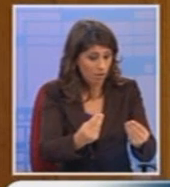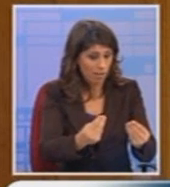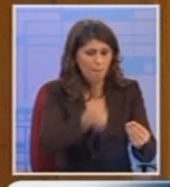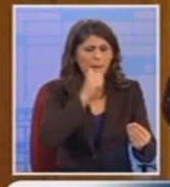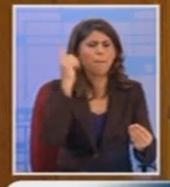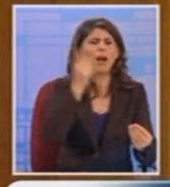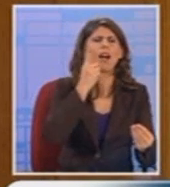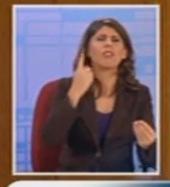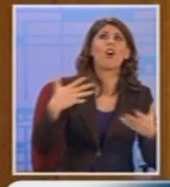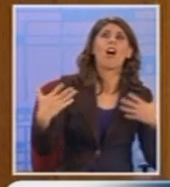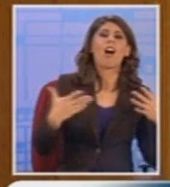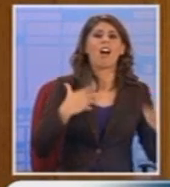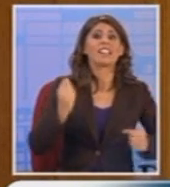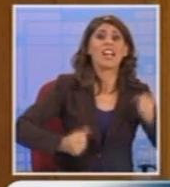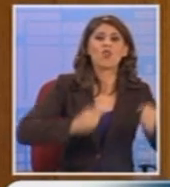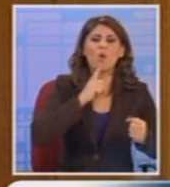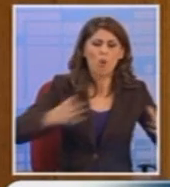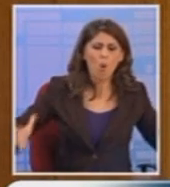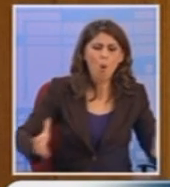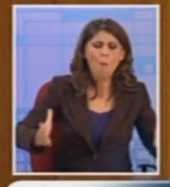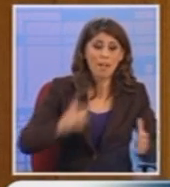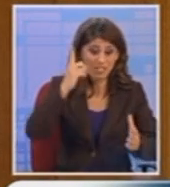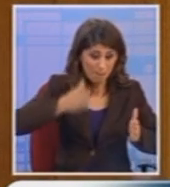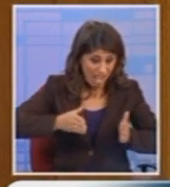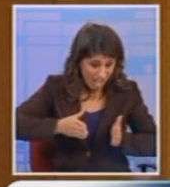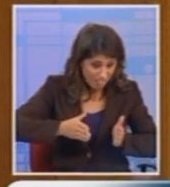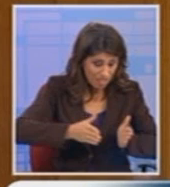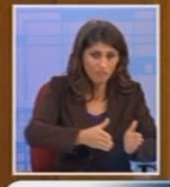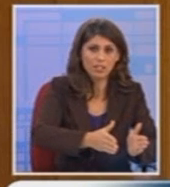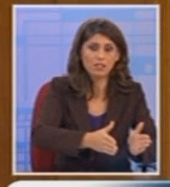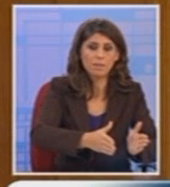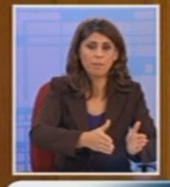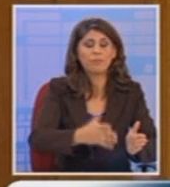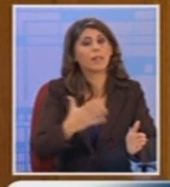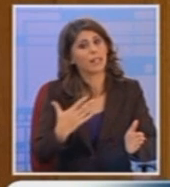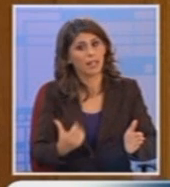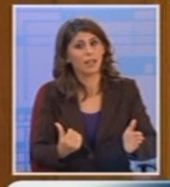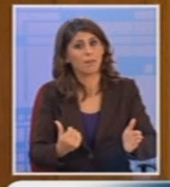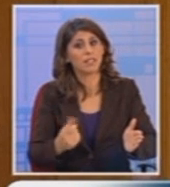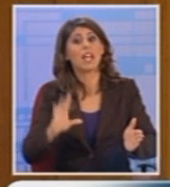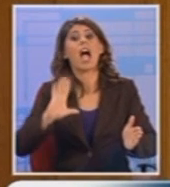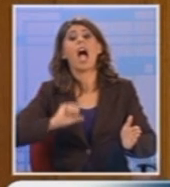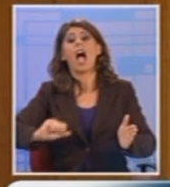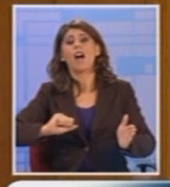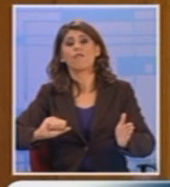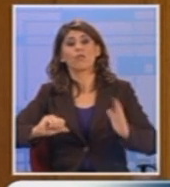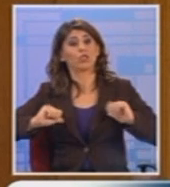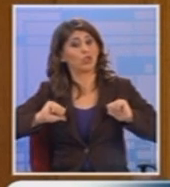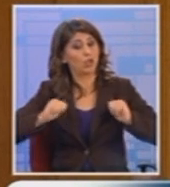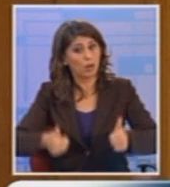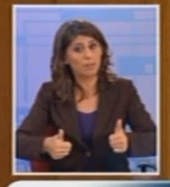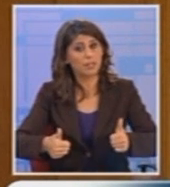και εφορία τρέχουν όλοι μαζί ως σκοπάδι σε μία κατεύθυνση και να είμαστε άφοβοι,